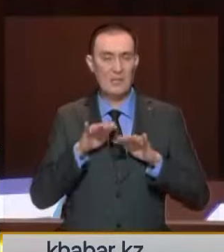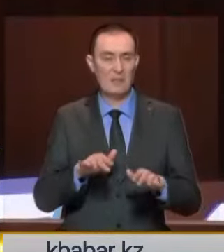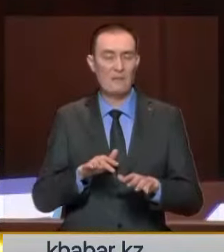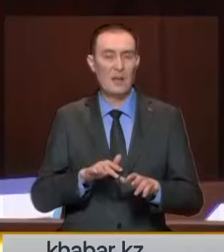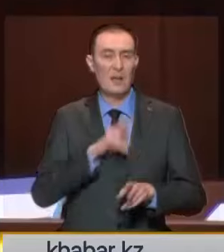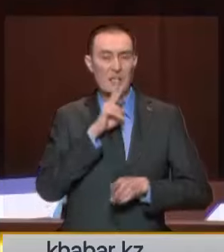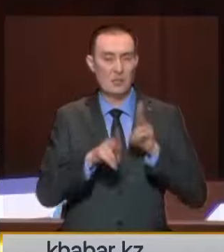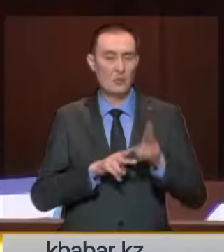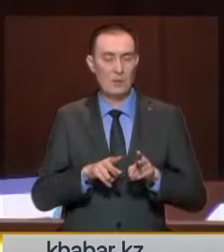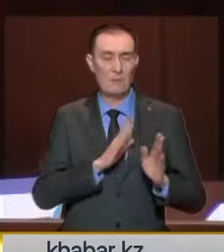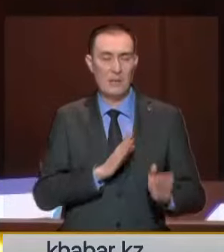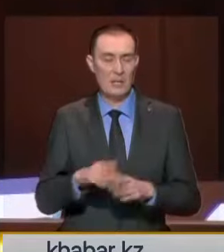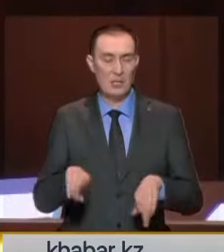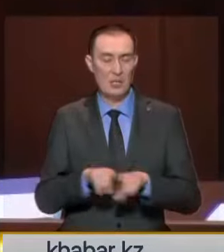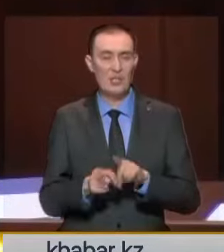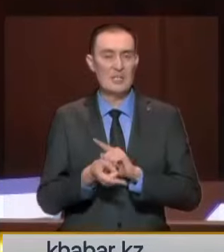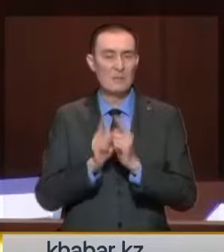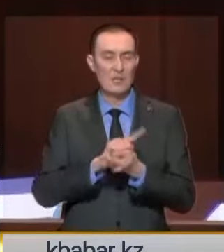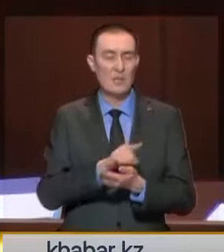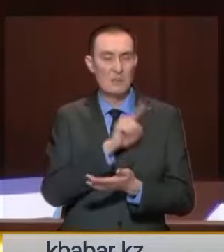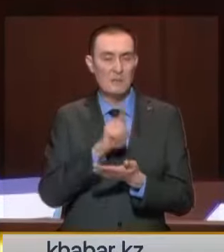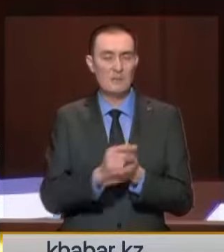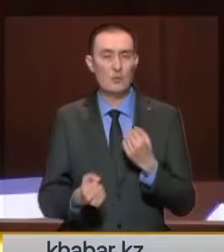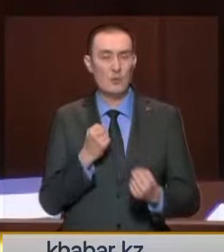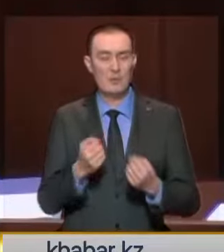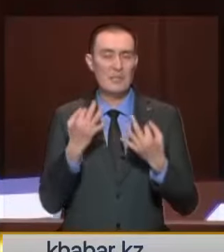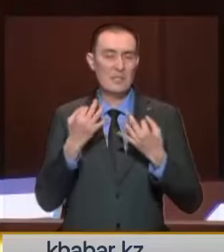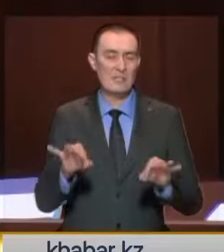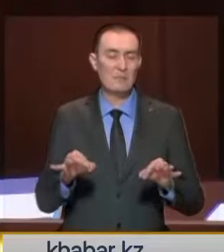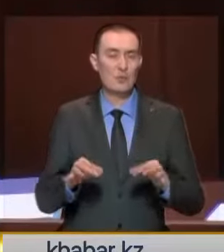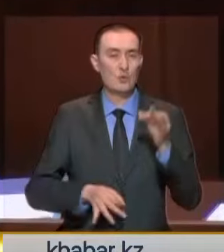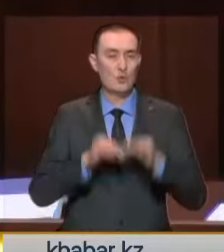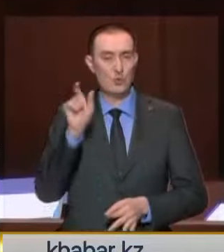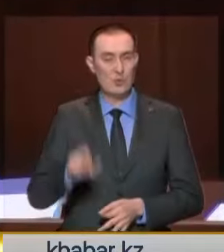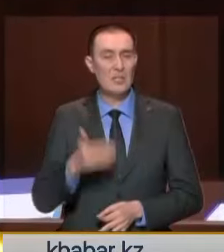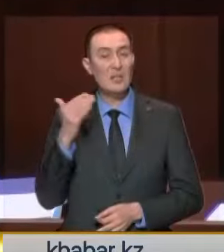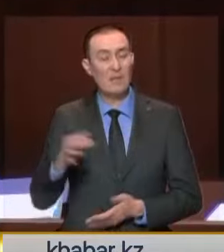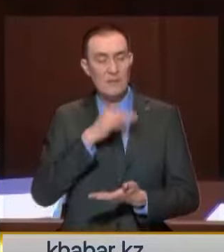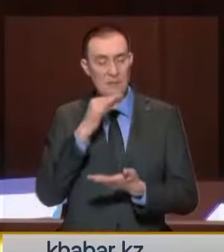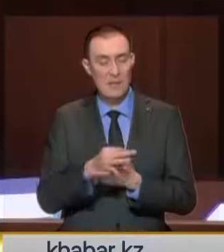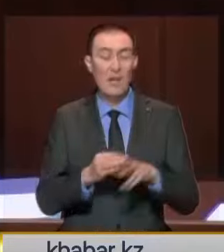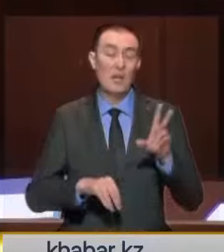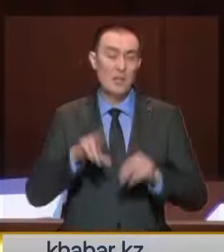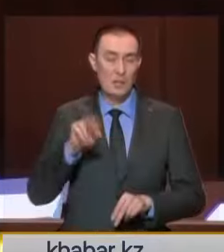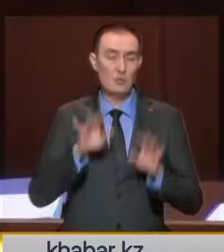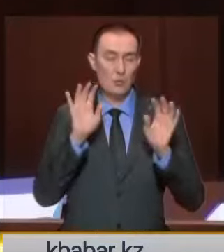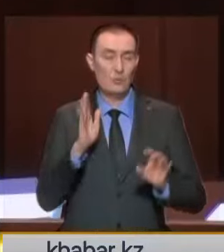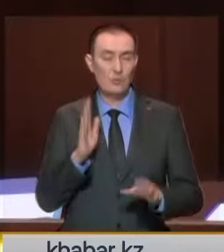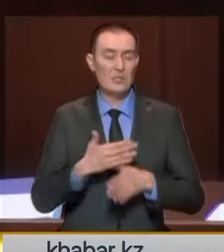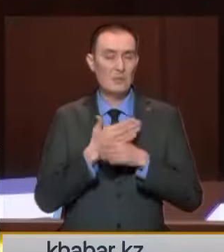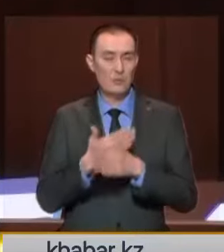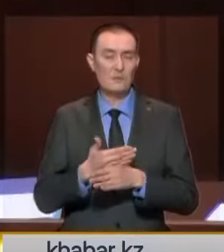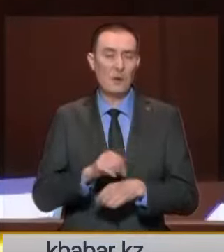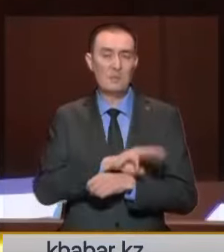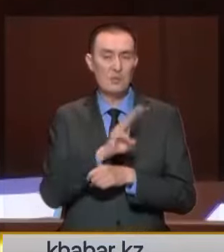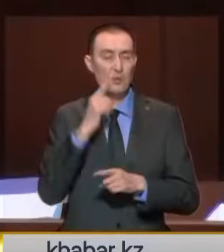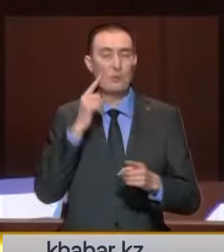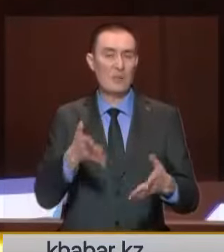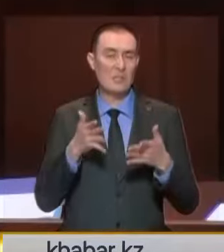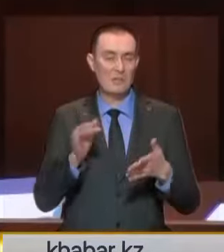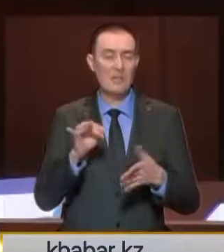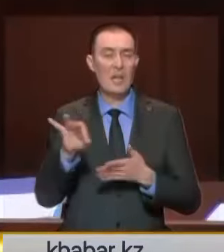кассационном порядке. Вносятся также изменения, призванные укрепить независимость судей и их ответственность. Надеемся, что закон будет способствовать обеспечению